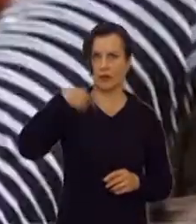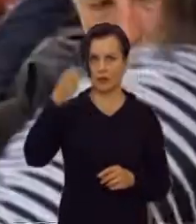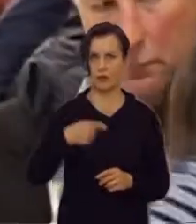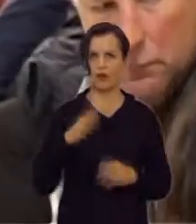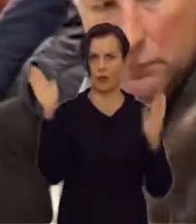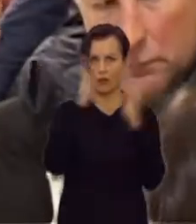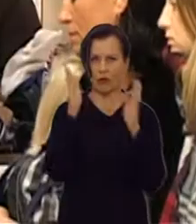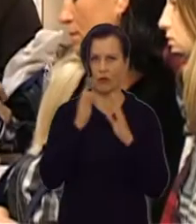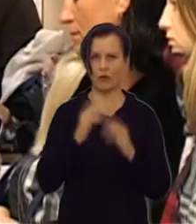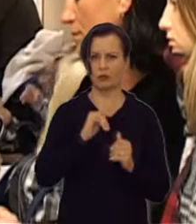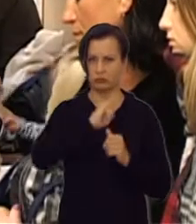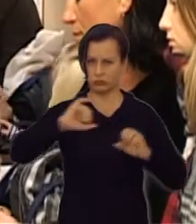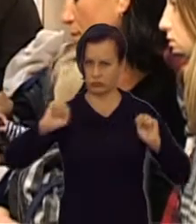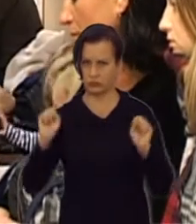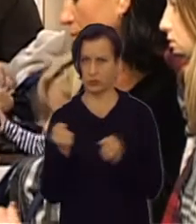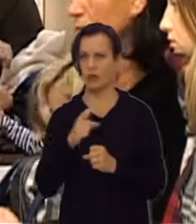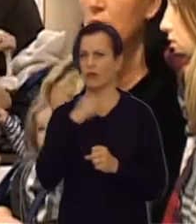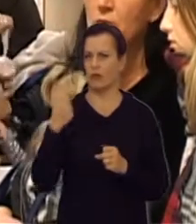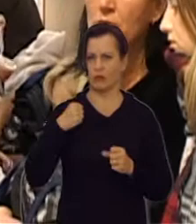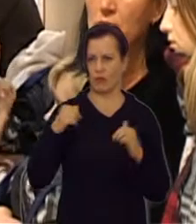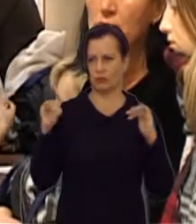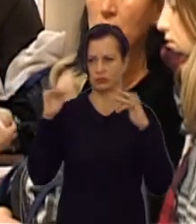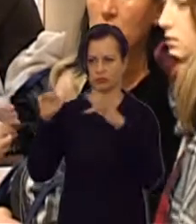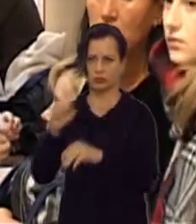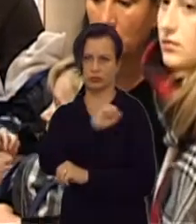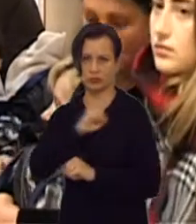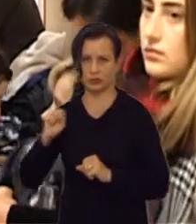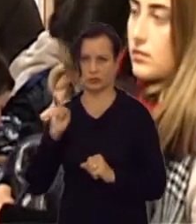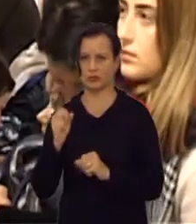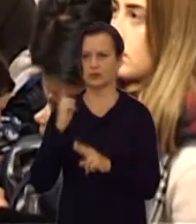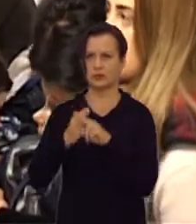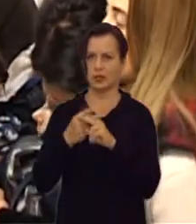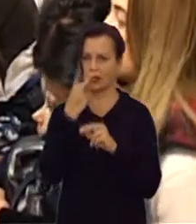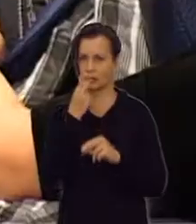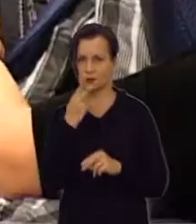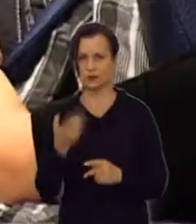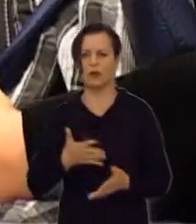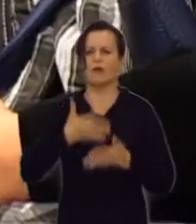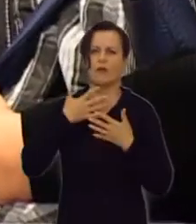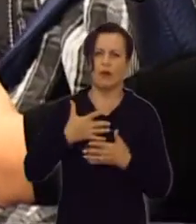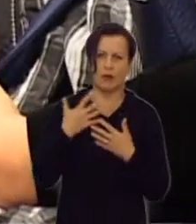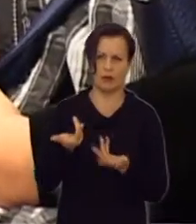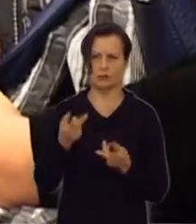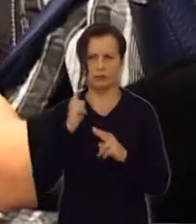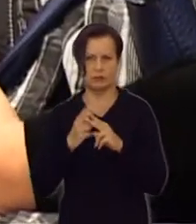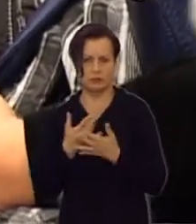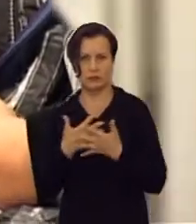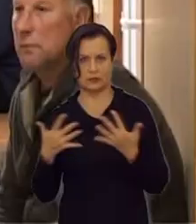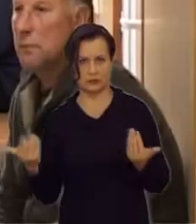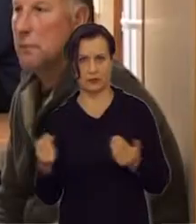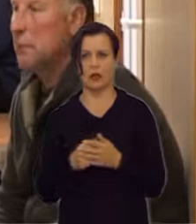Kasmet vos atvėsus orams daugėja į medikus besikreipiančių gyventojų sergančių gripų bei viršutinių kvėpavimo takų